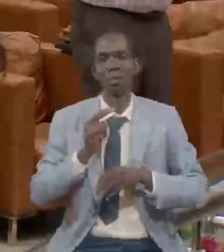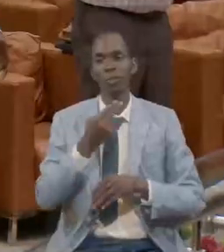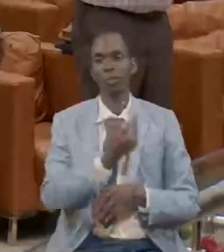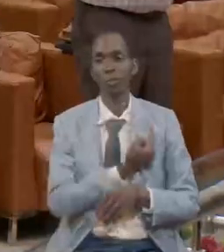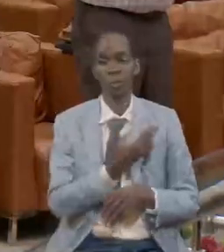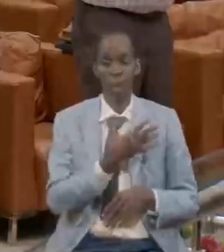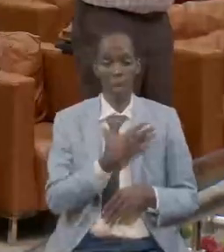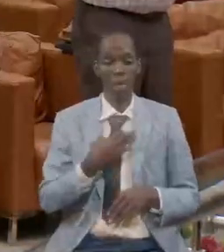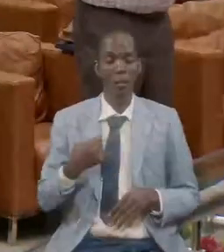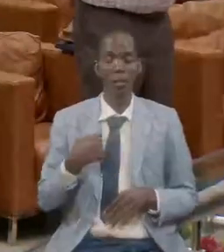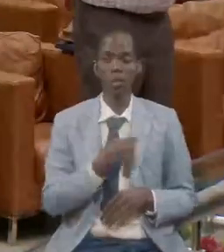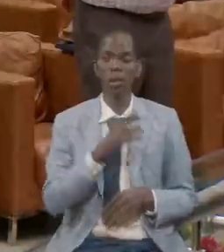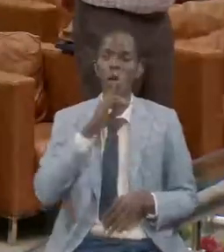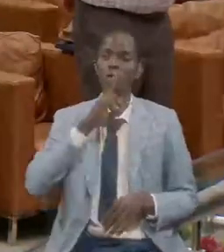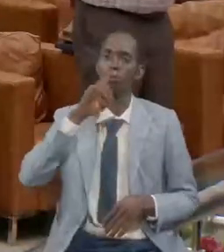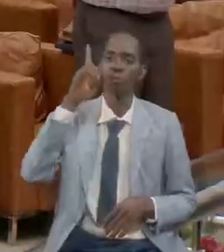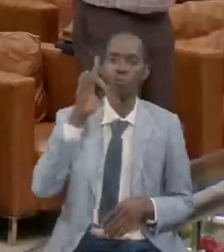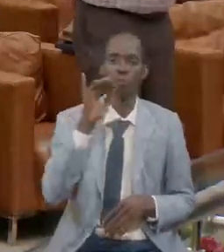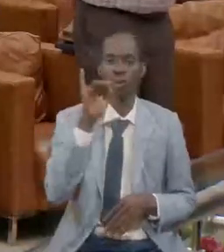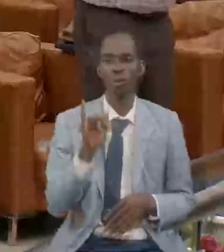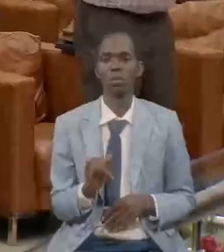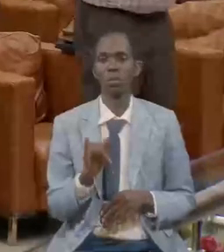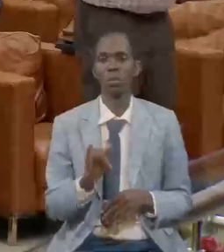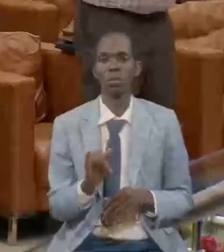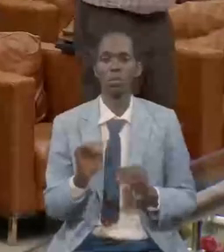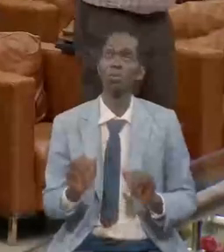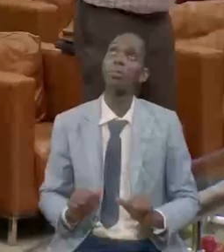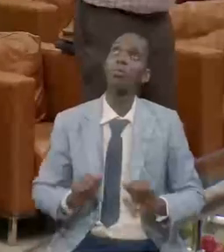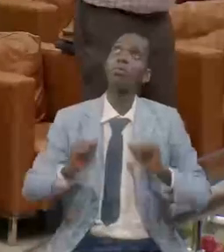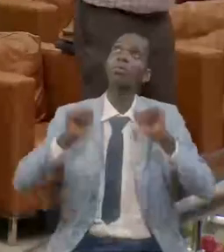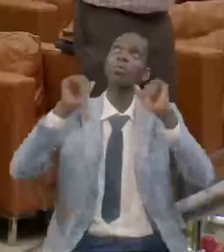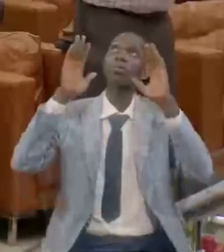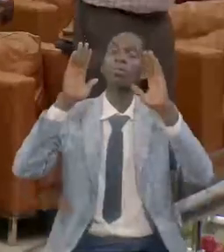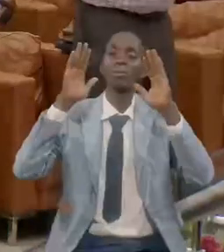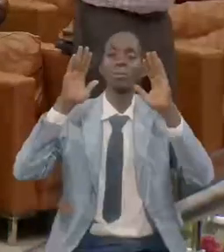et nous sommes véritablement consacrés.